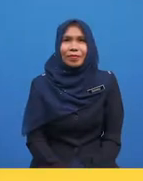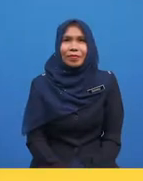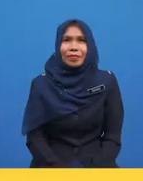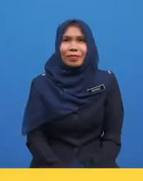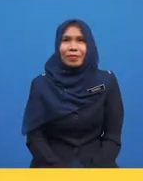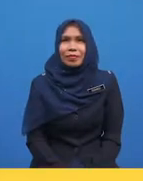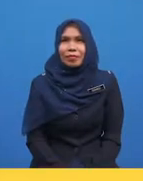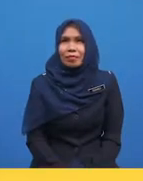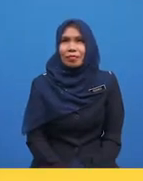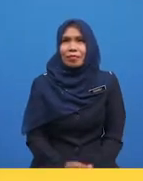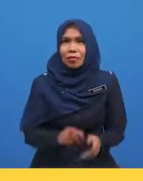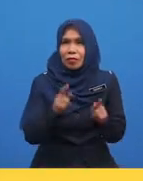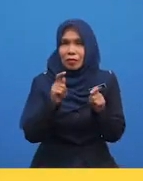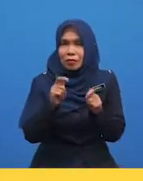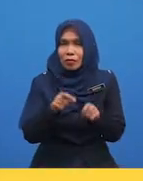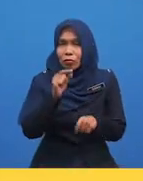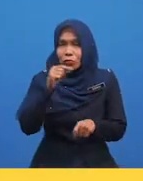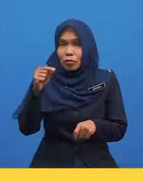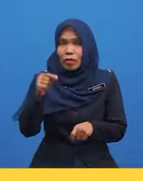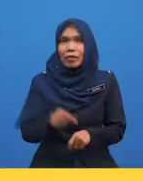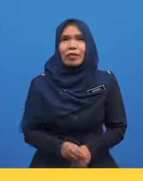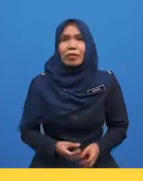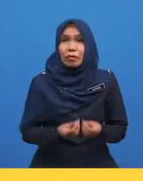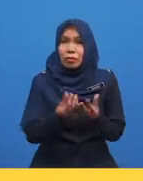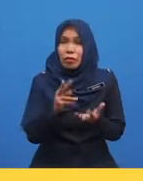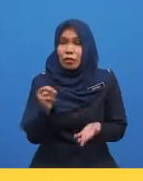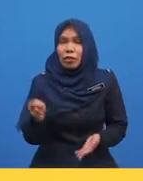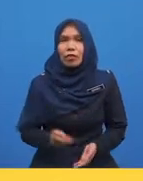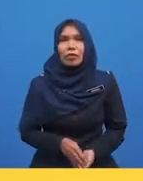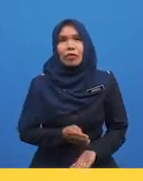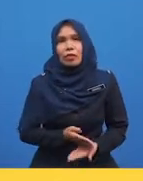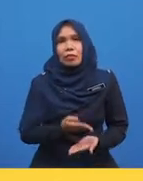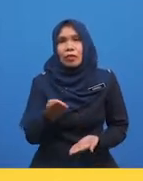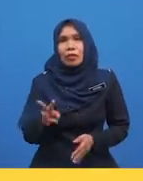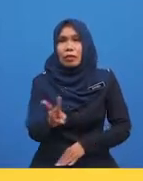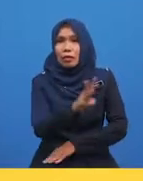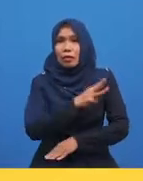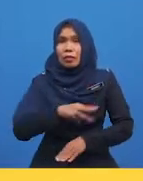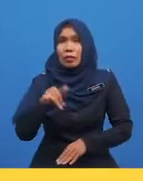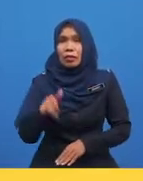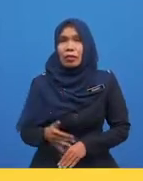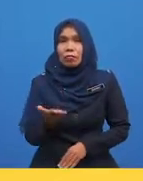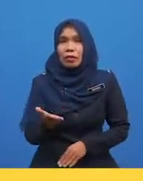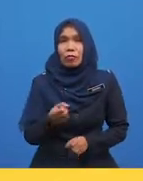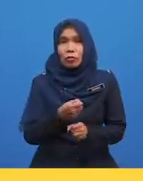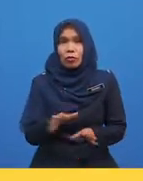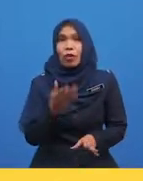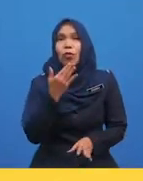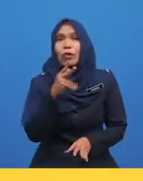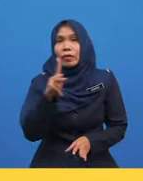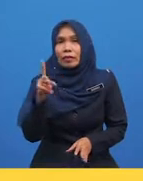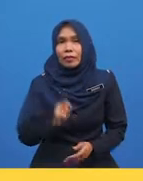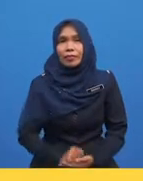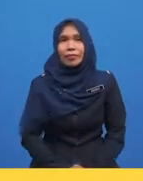Pastikan kamu tuliskan pecahan bagi kawasan yang kamu warnakan ini juga.